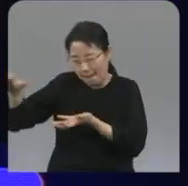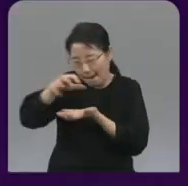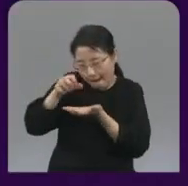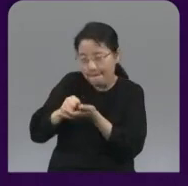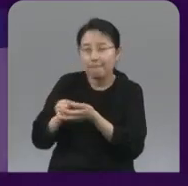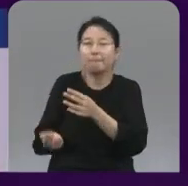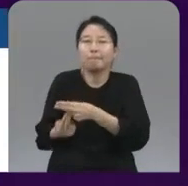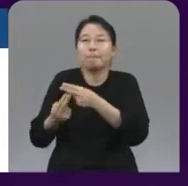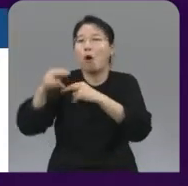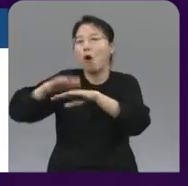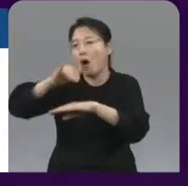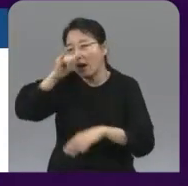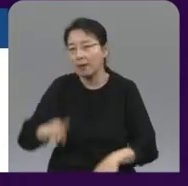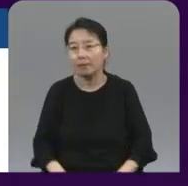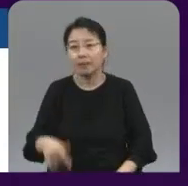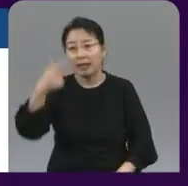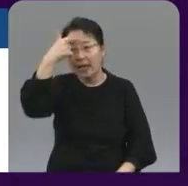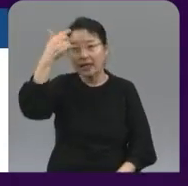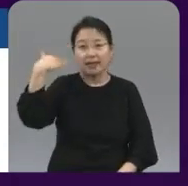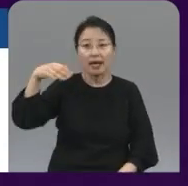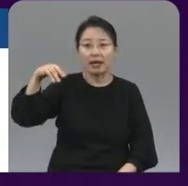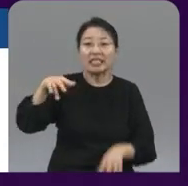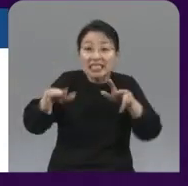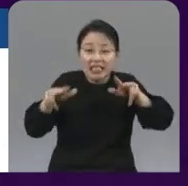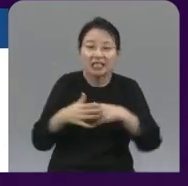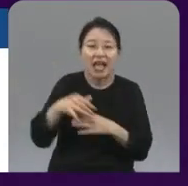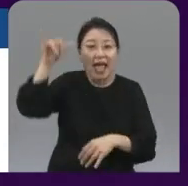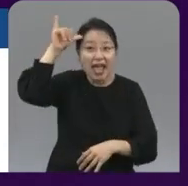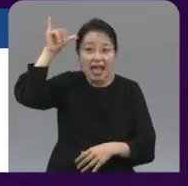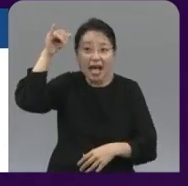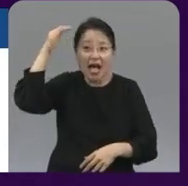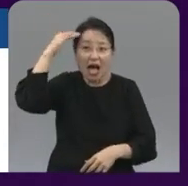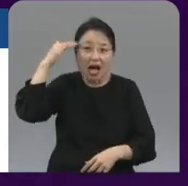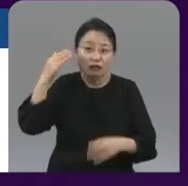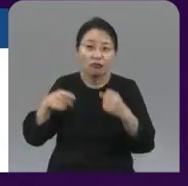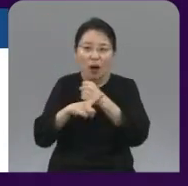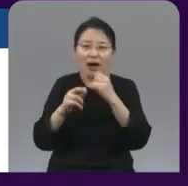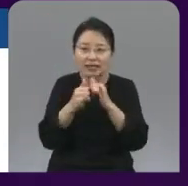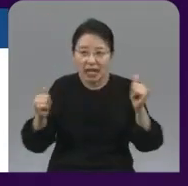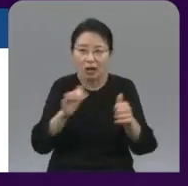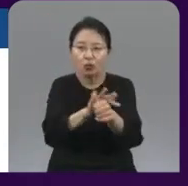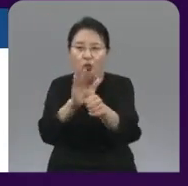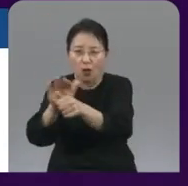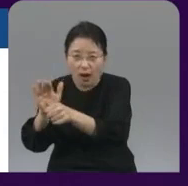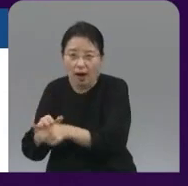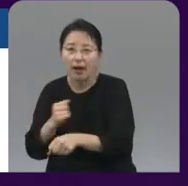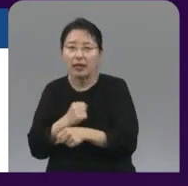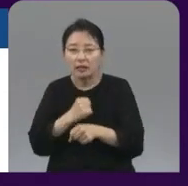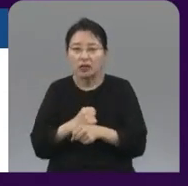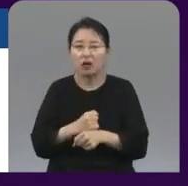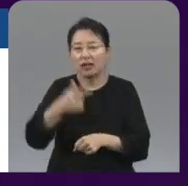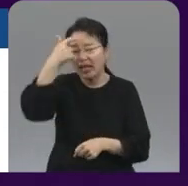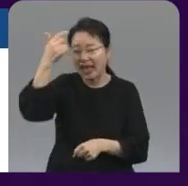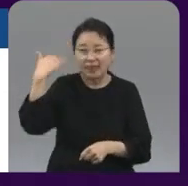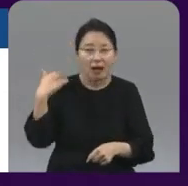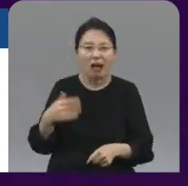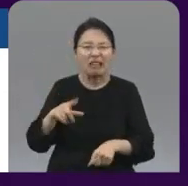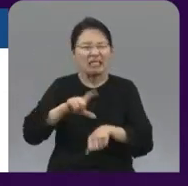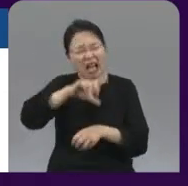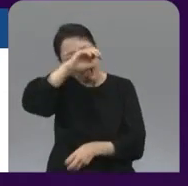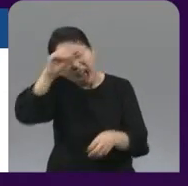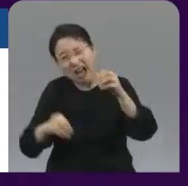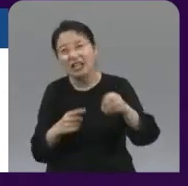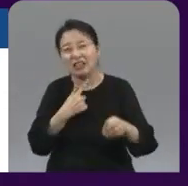45 millionenfachdokumente darunter Patent und Aufsätze gelernt da könnte die Zeit für die Forschung auf den